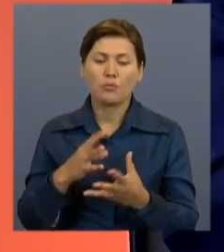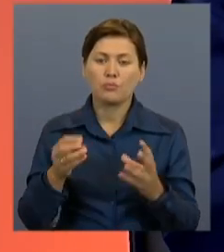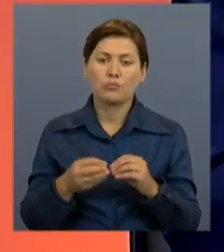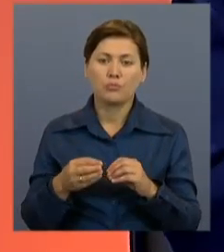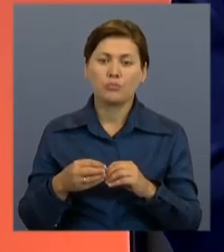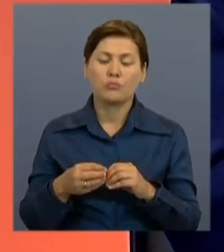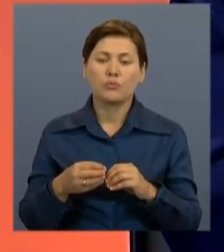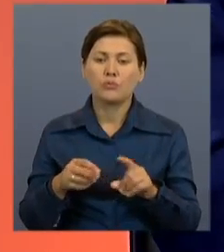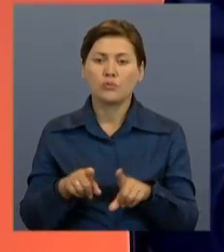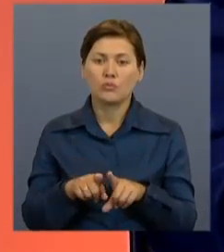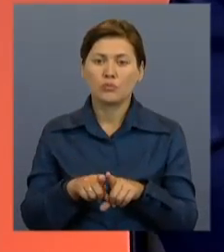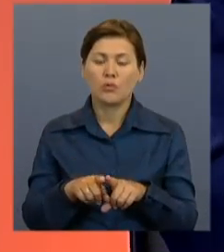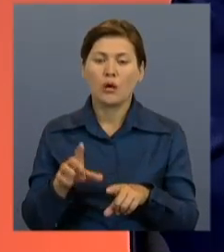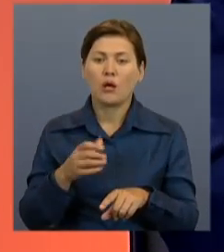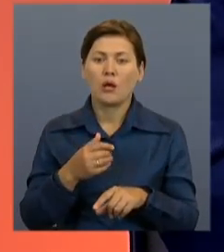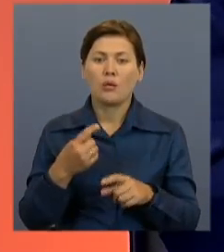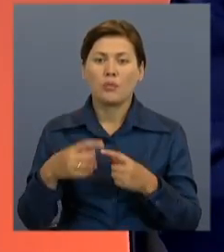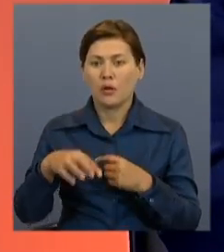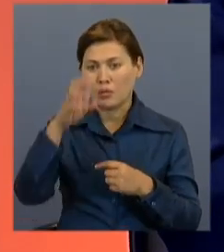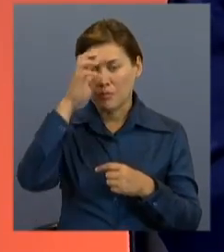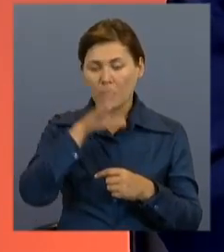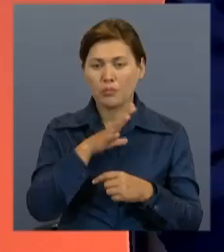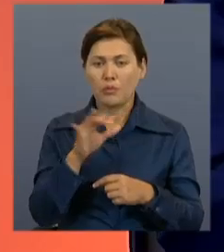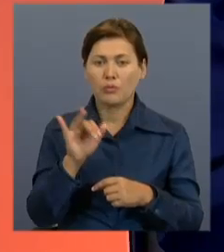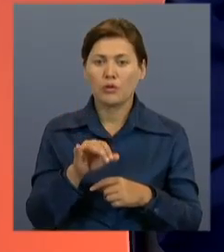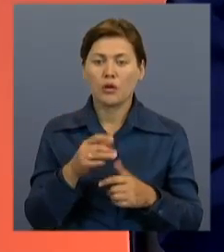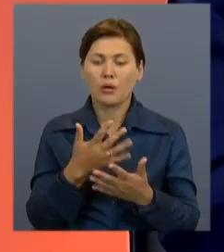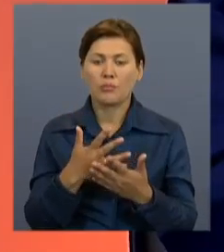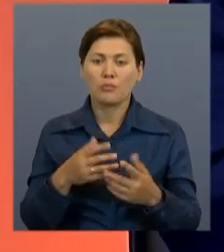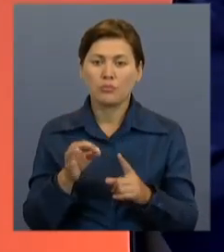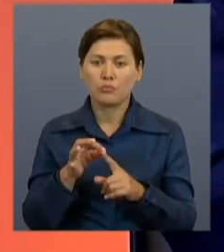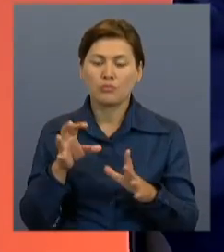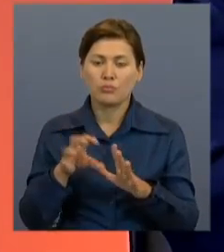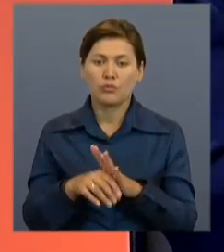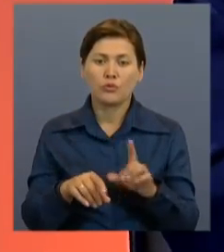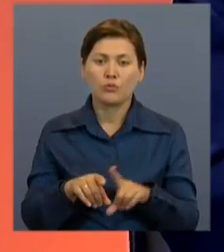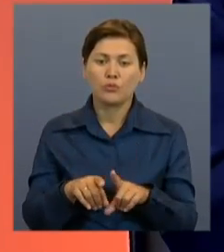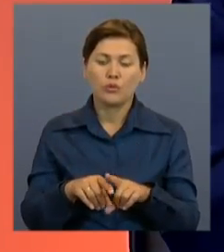өнімнің. Ал бізбен деңгейлес кейбір мемлекеттерде бұл әртүрлі көздерін қосқан кезде